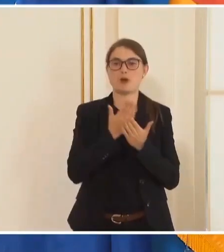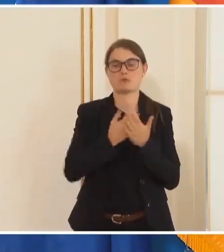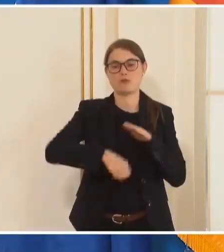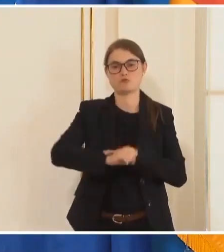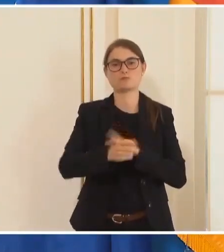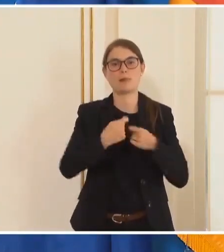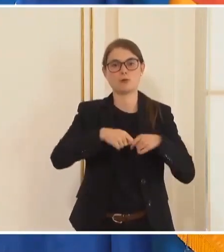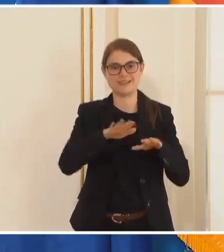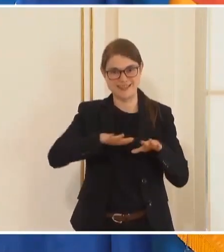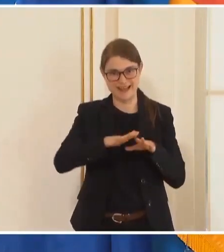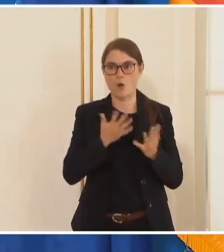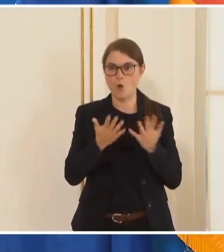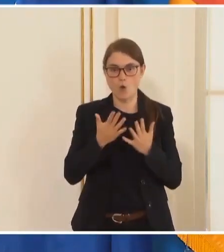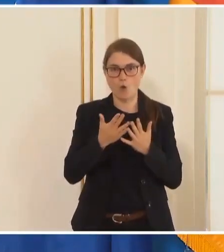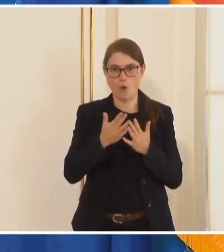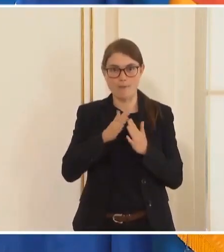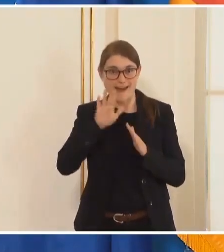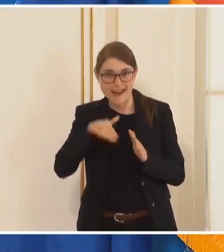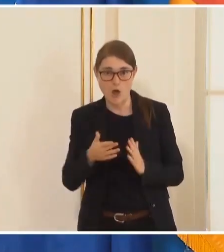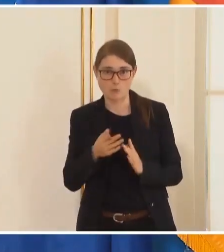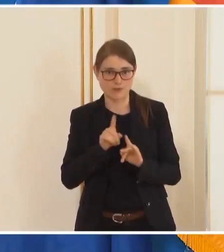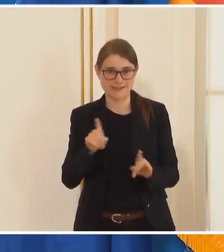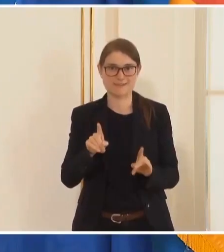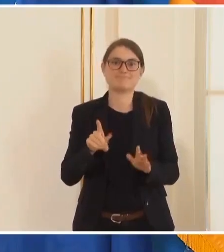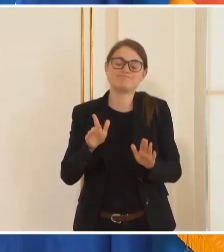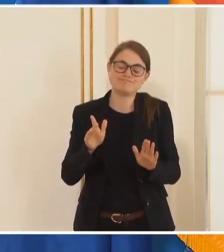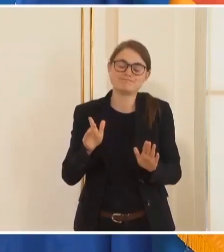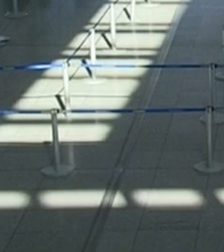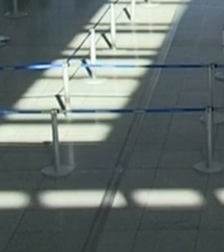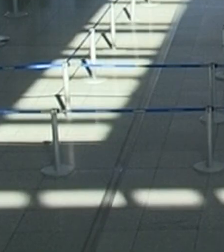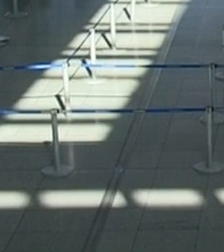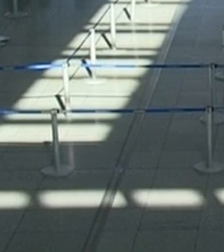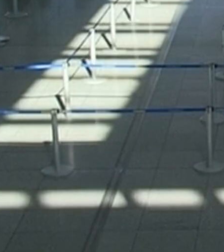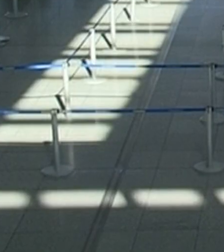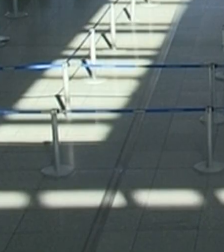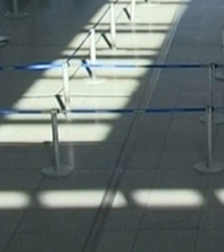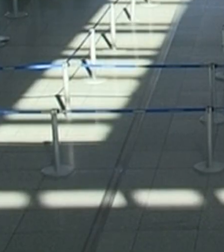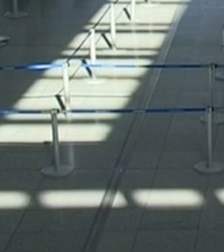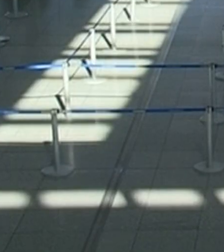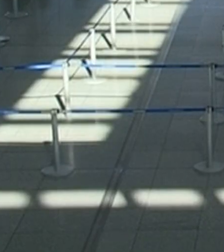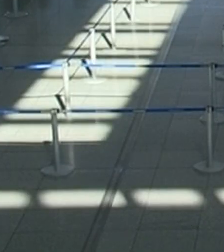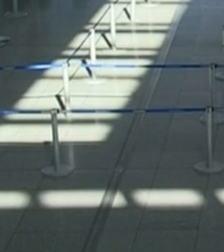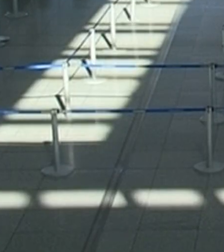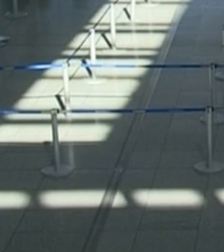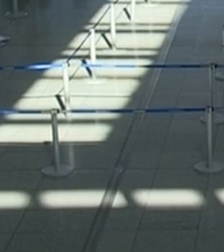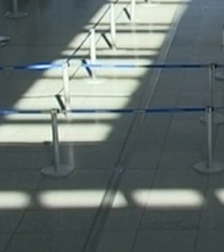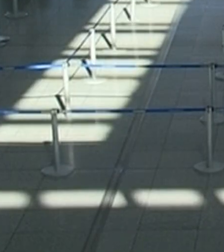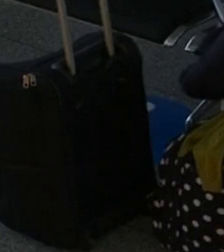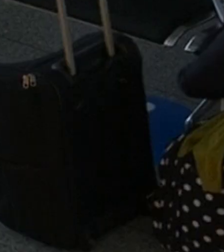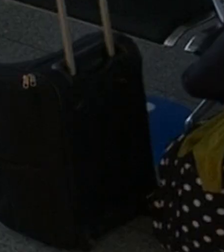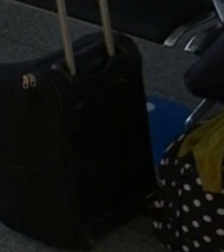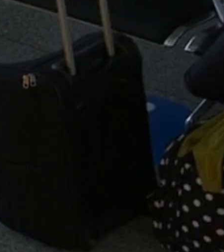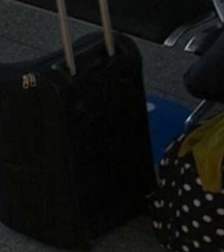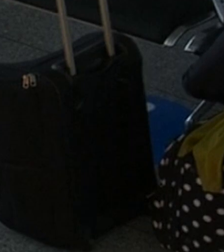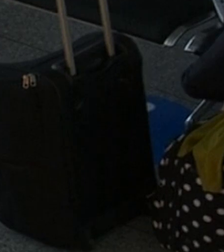zugelassen werden, haben wir noch nicht abschließend beraten. Ein weiteres Thema, über das sich Bund und Länder einig wurden,